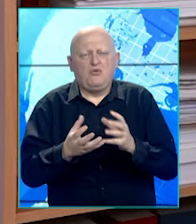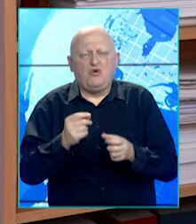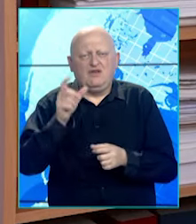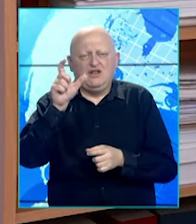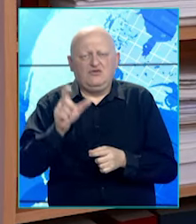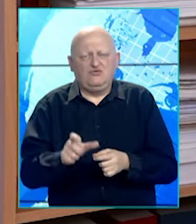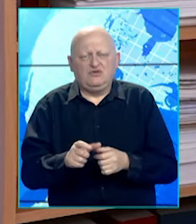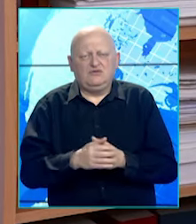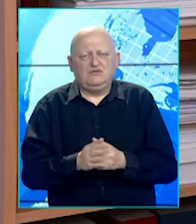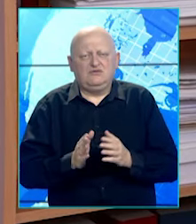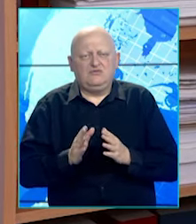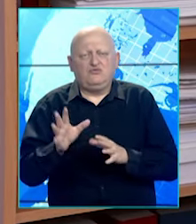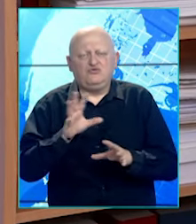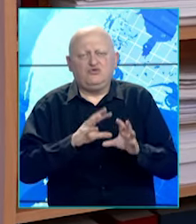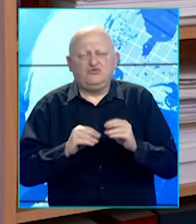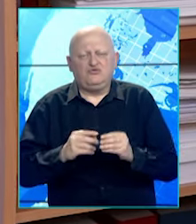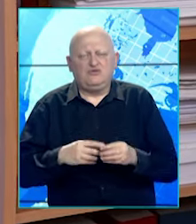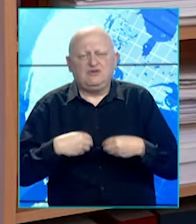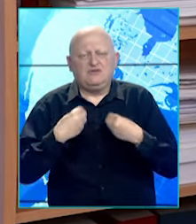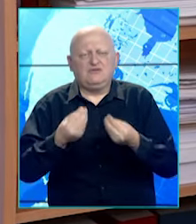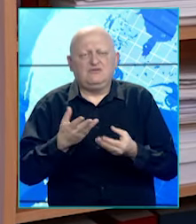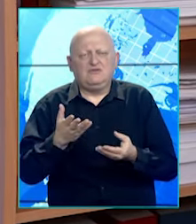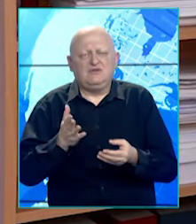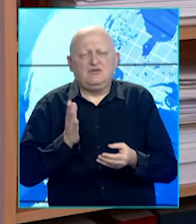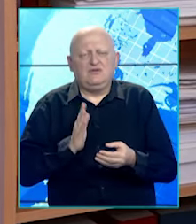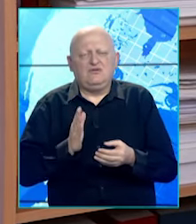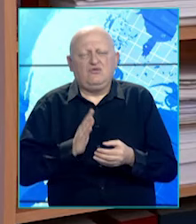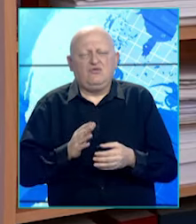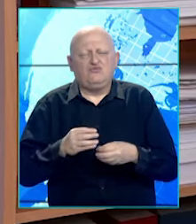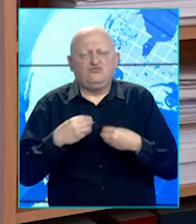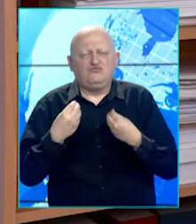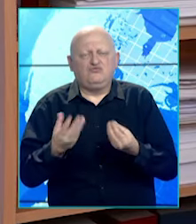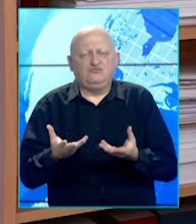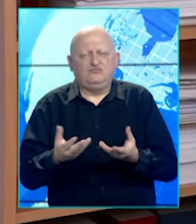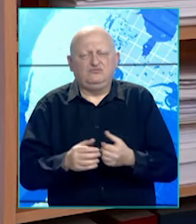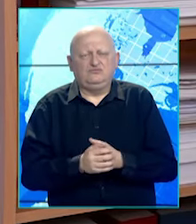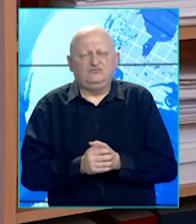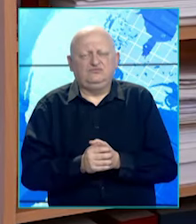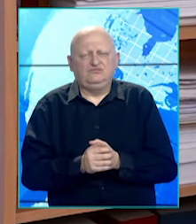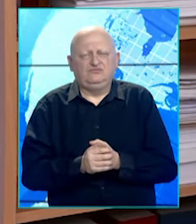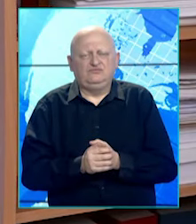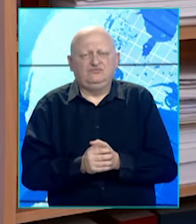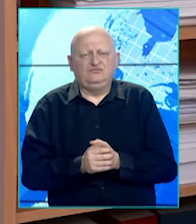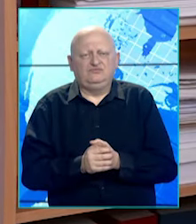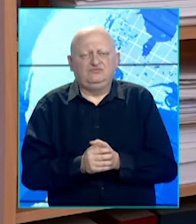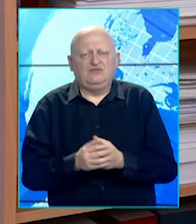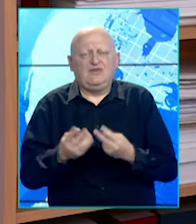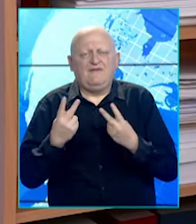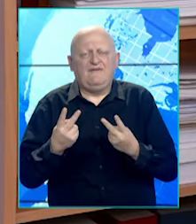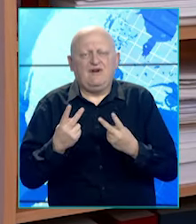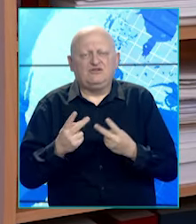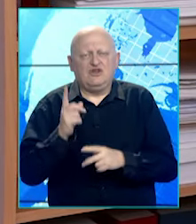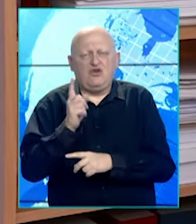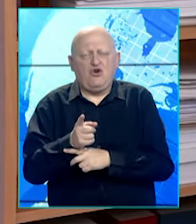ljudi putem duha je iskazivao. Taj kulturni dinamizam je vrlo